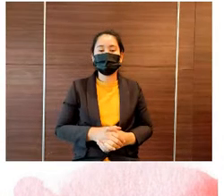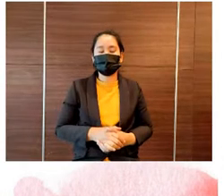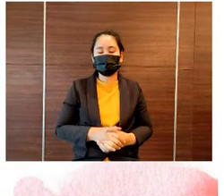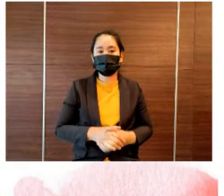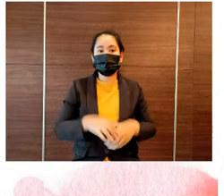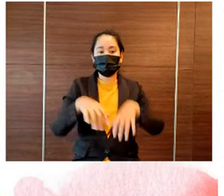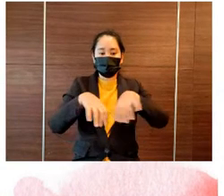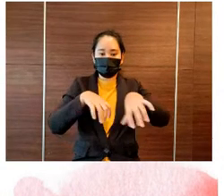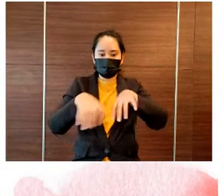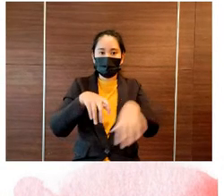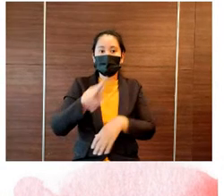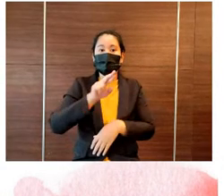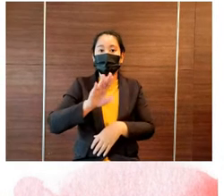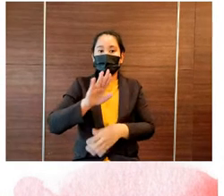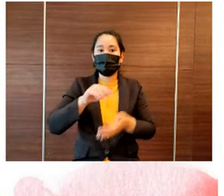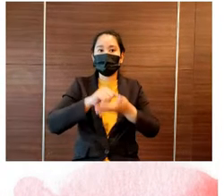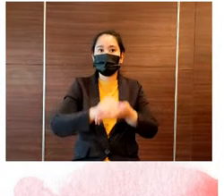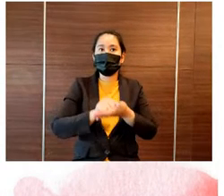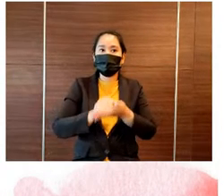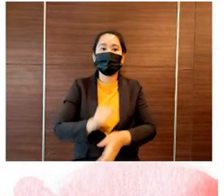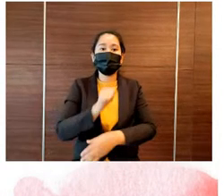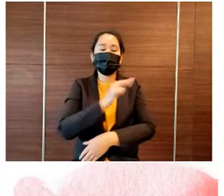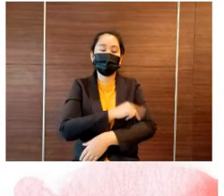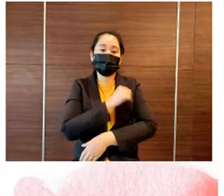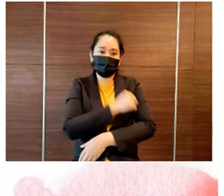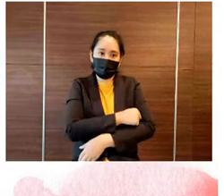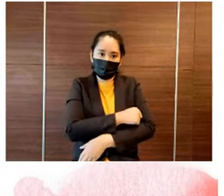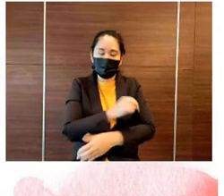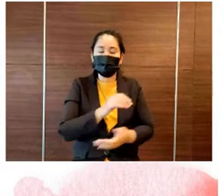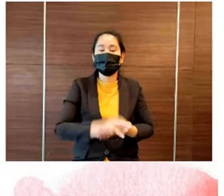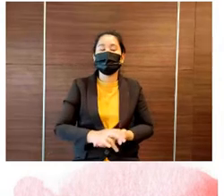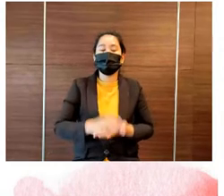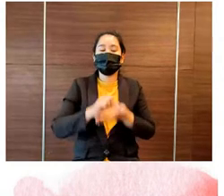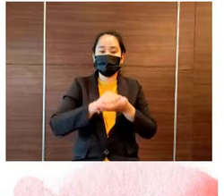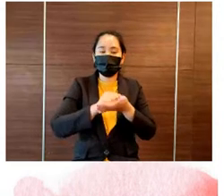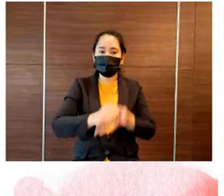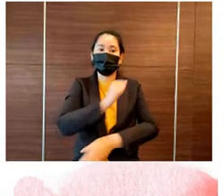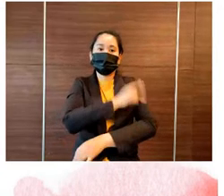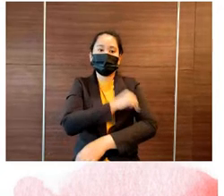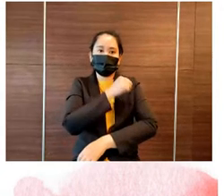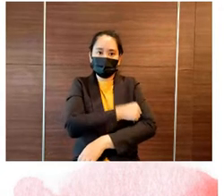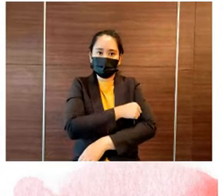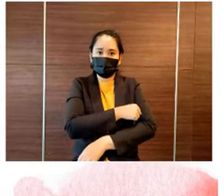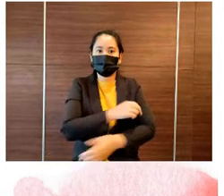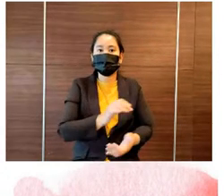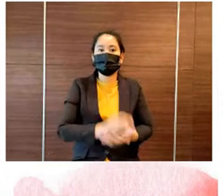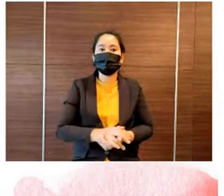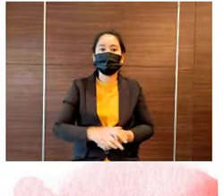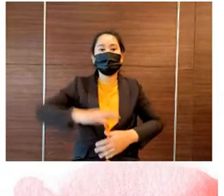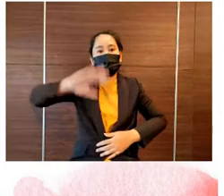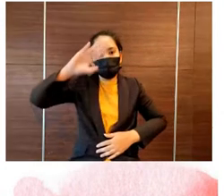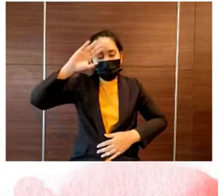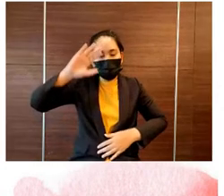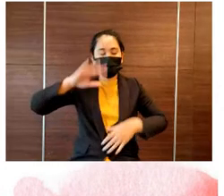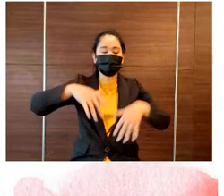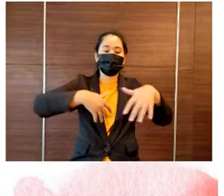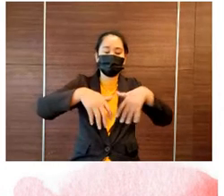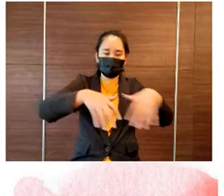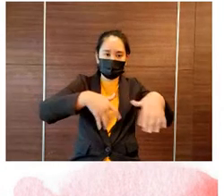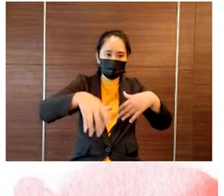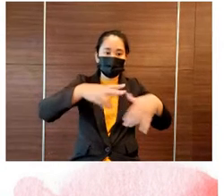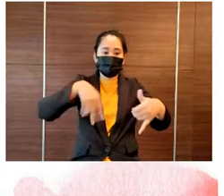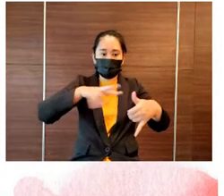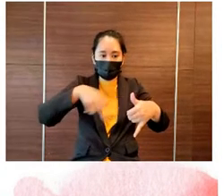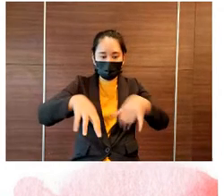การจัดระบบบริการสุขภาพปฐมภูมิการจัดบริการสุขภาพแบบปฐมภูมิที่เมื่อกี้พูดไปชุมชนเป็นคนดูแลม